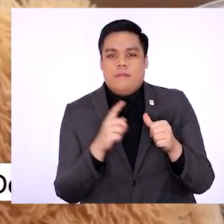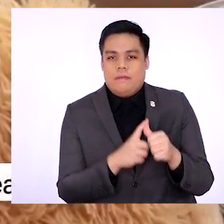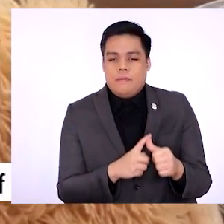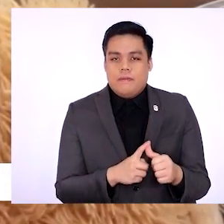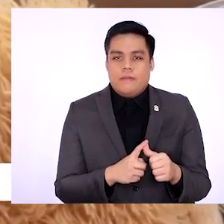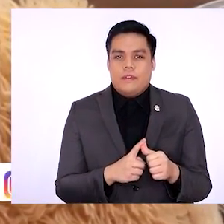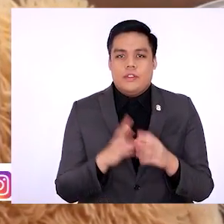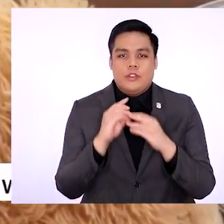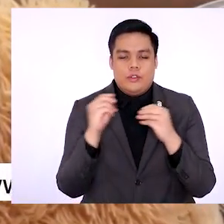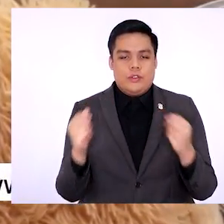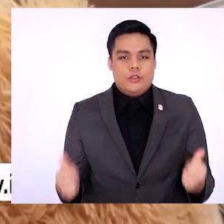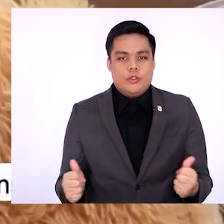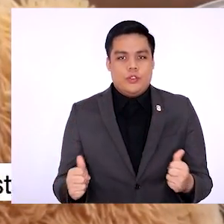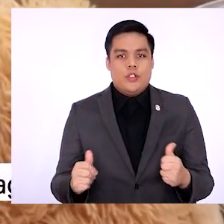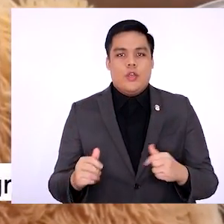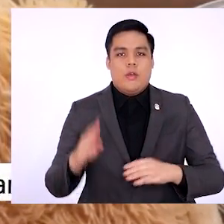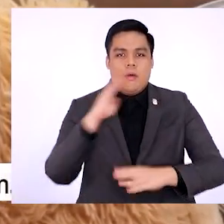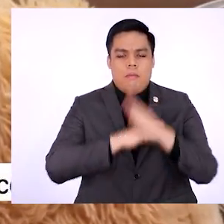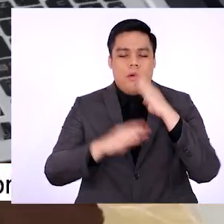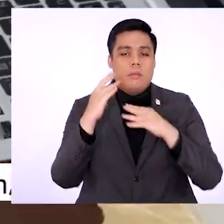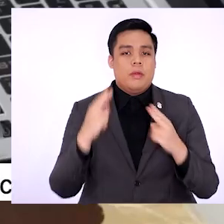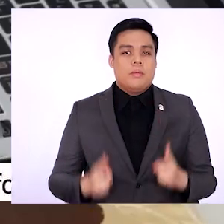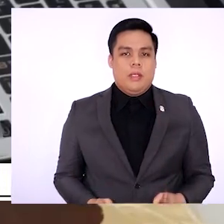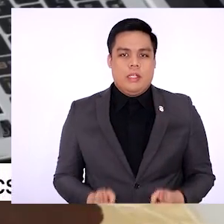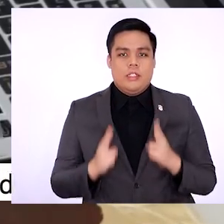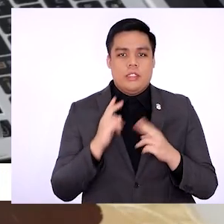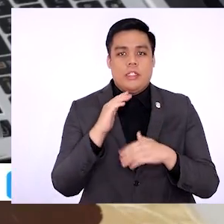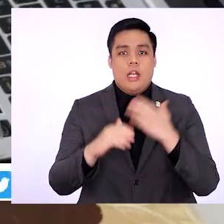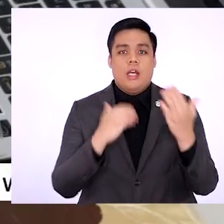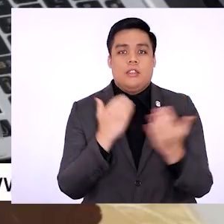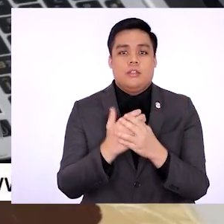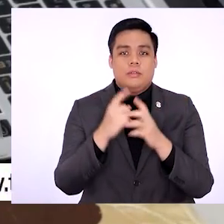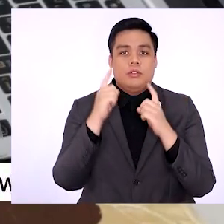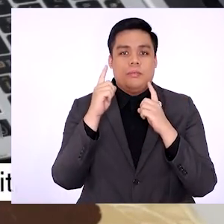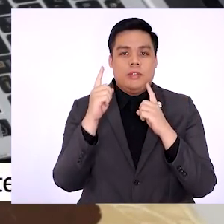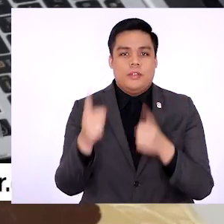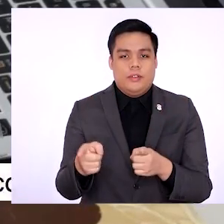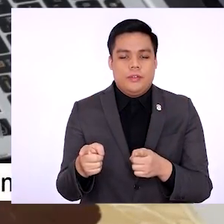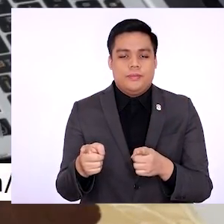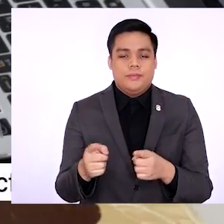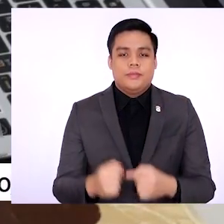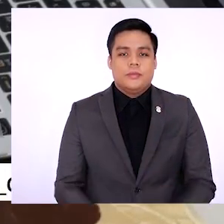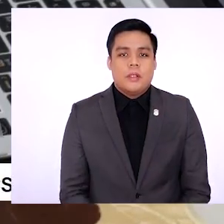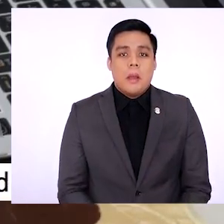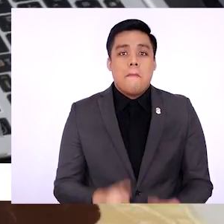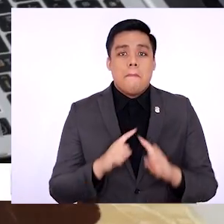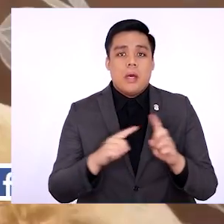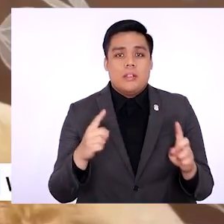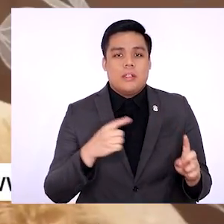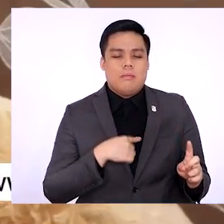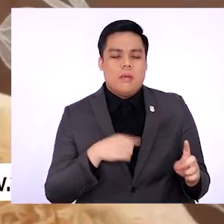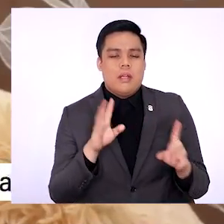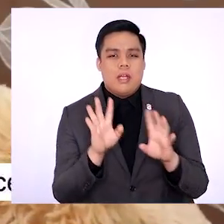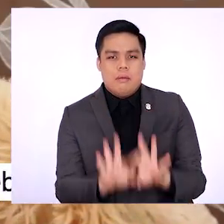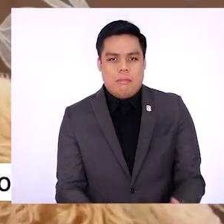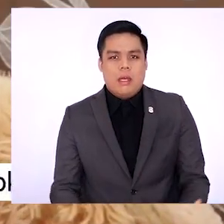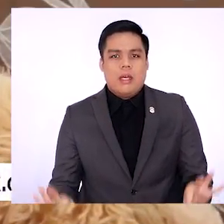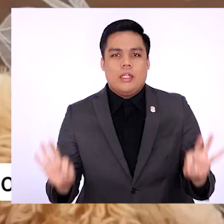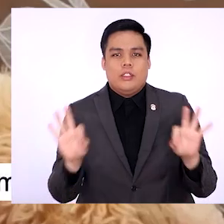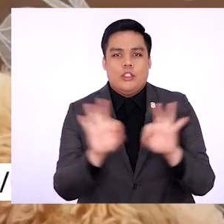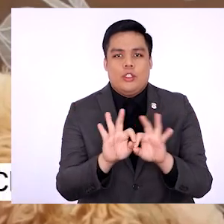mga problema nila sa kalusugan, sa lahat ng mga dumalo. Hindi nataas. Pero sa akin, napakahalaga